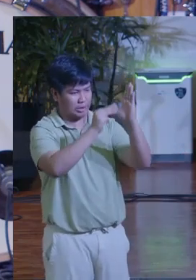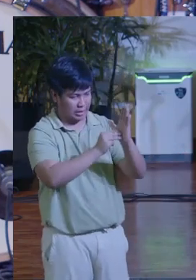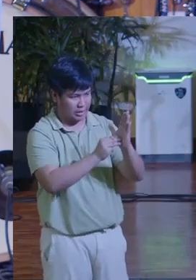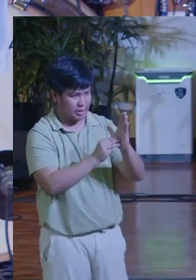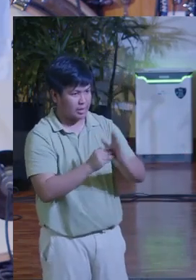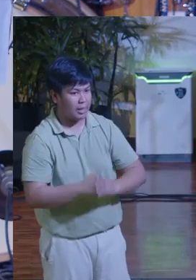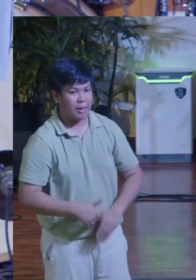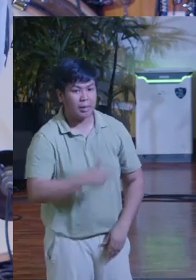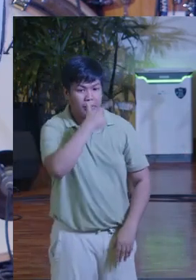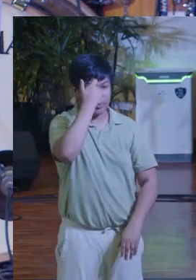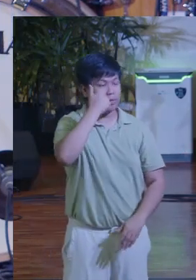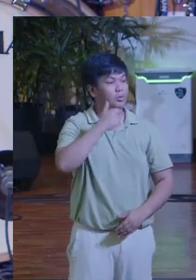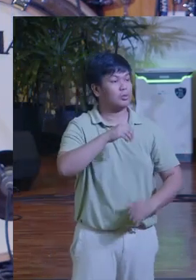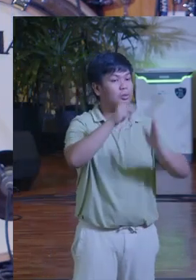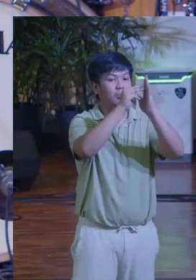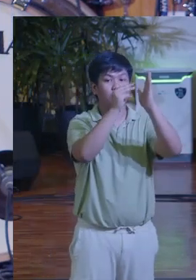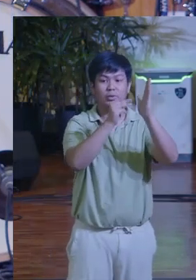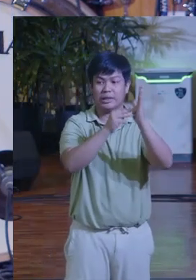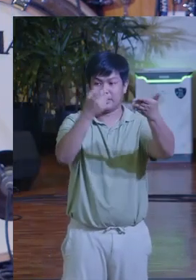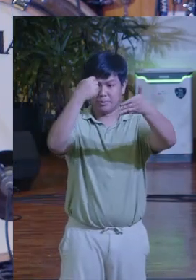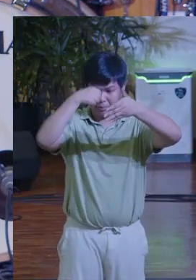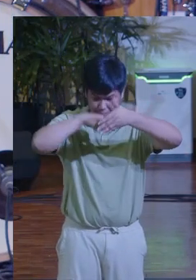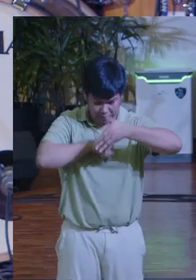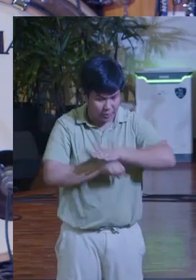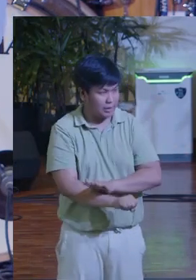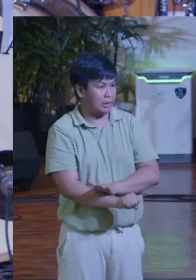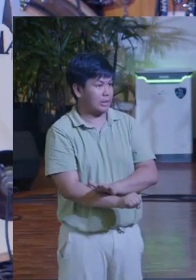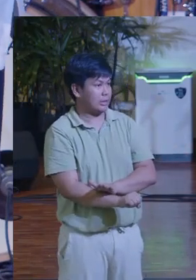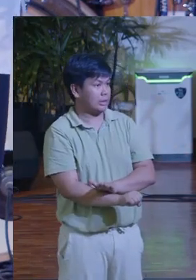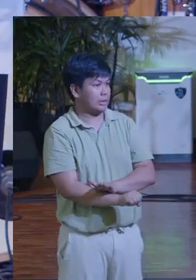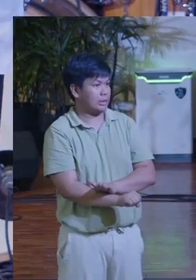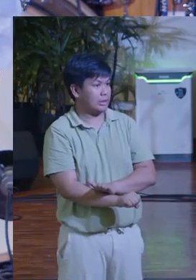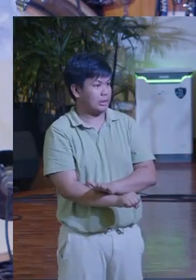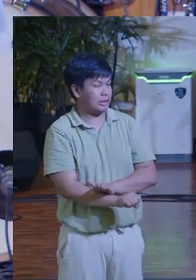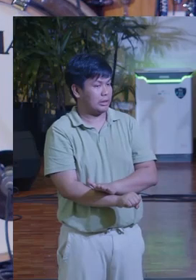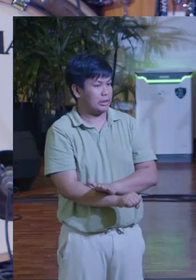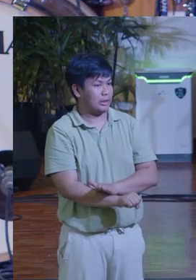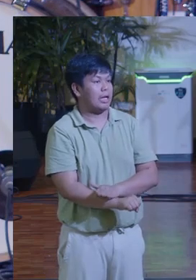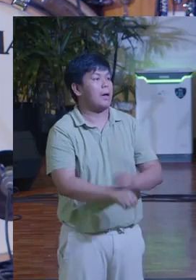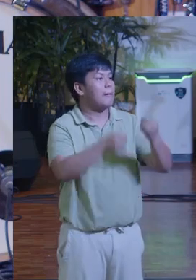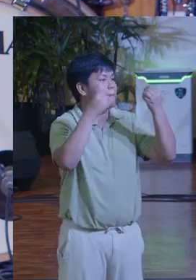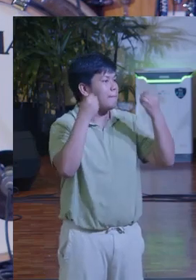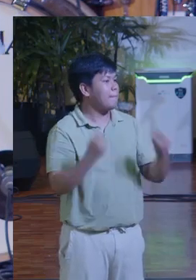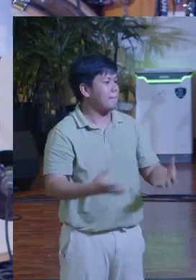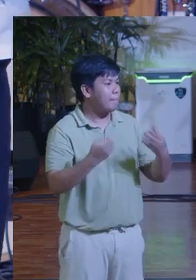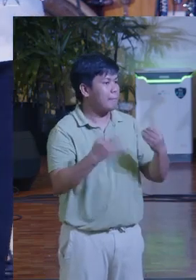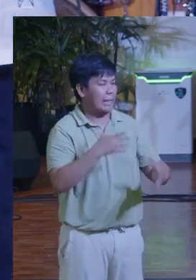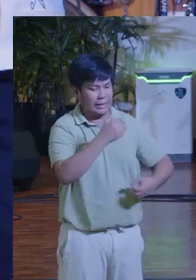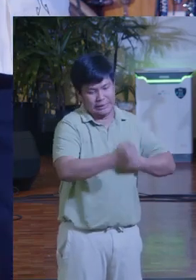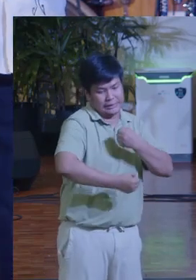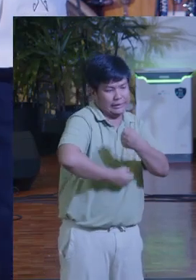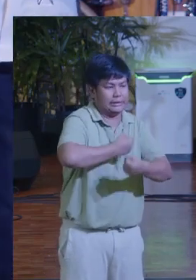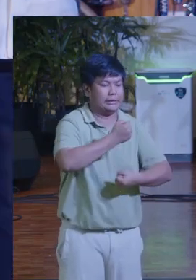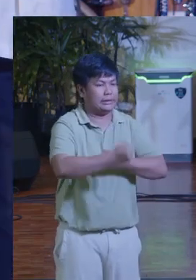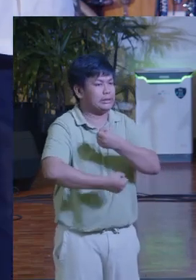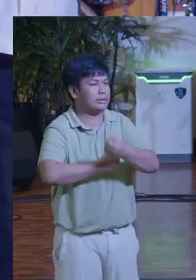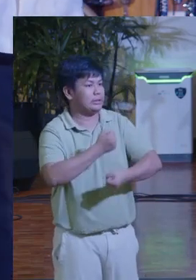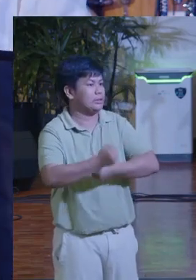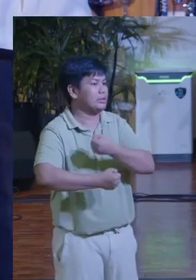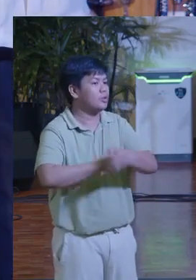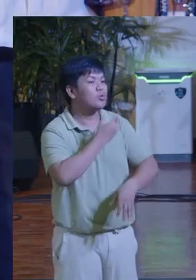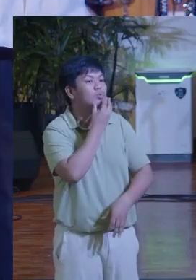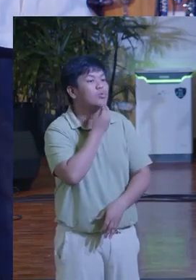Sa kapanganakan ni Moses, siya po ay ipinanganak sa gitna ng matinding pag-aalipin